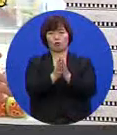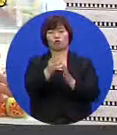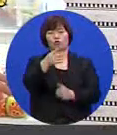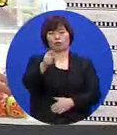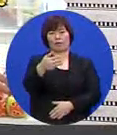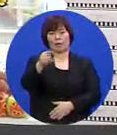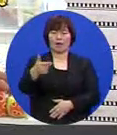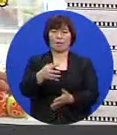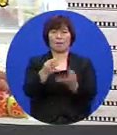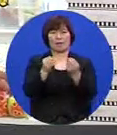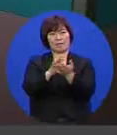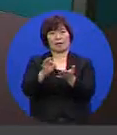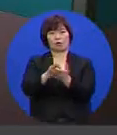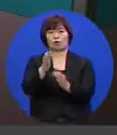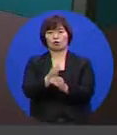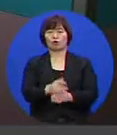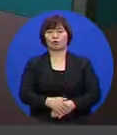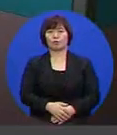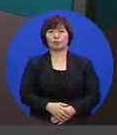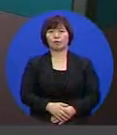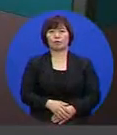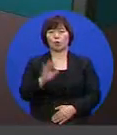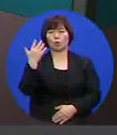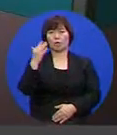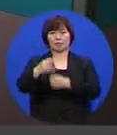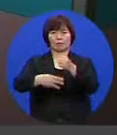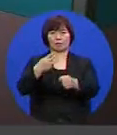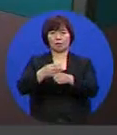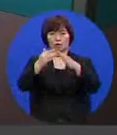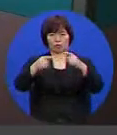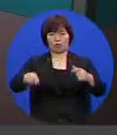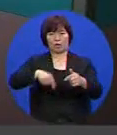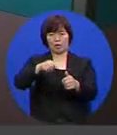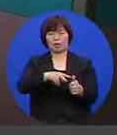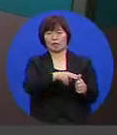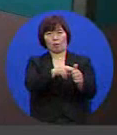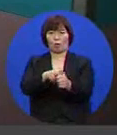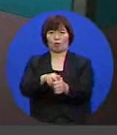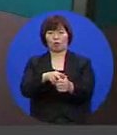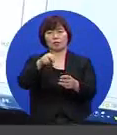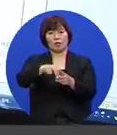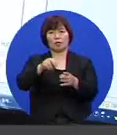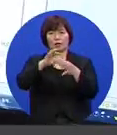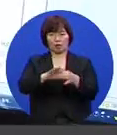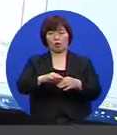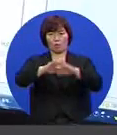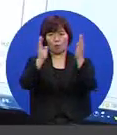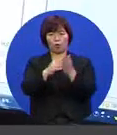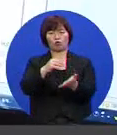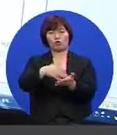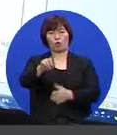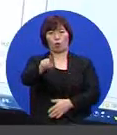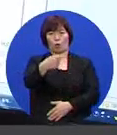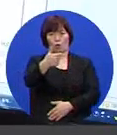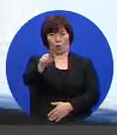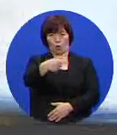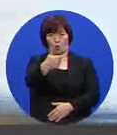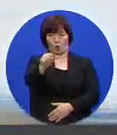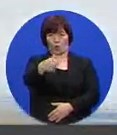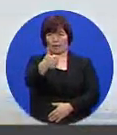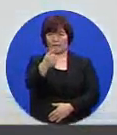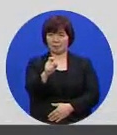시장에 등장했습니다. 최근 3년 동안 전북 소비자정보센터에 접수된 관련 상담은 모두 510여 건.